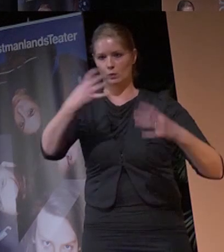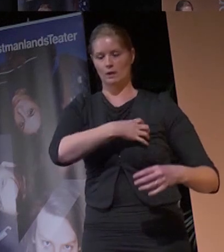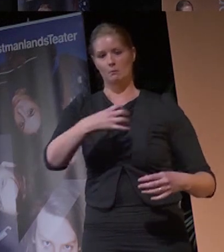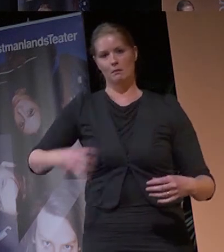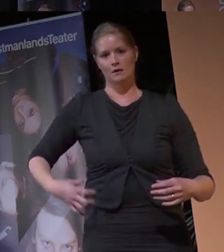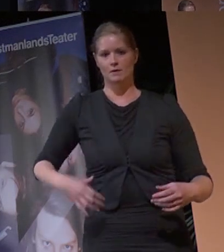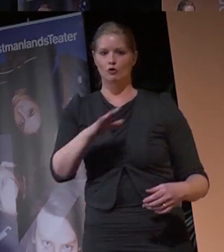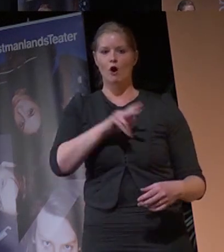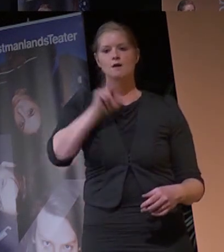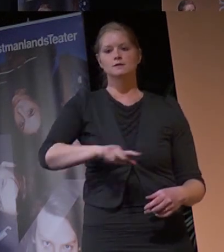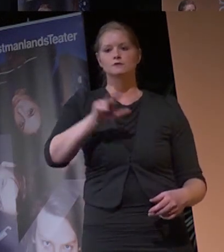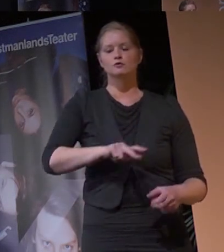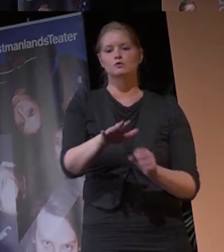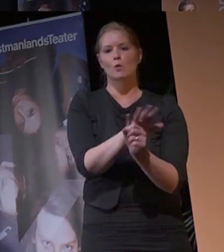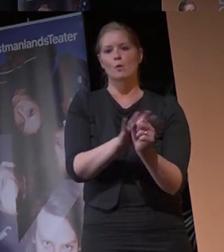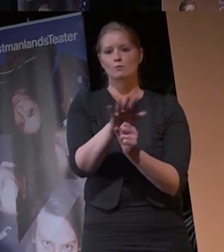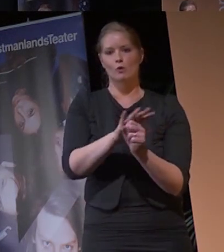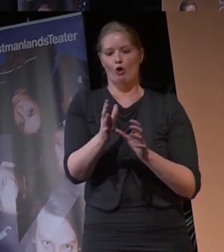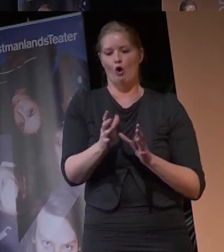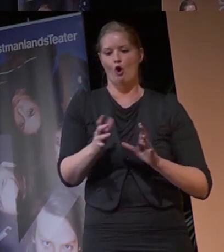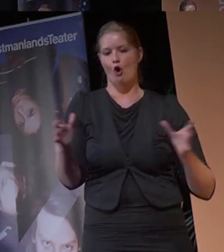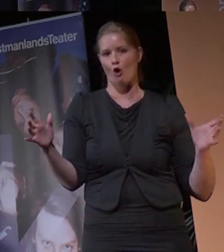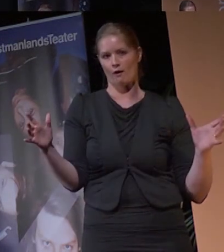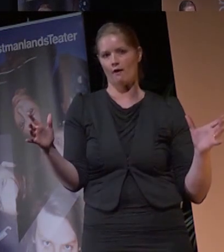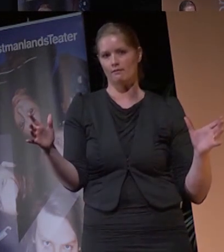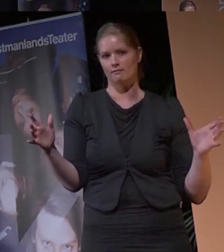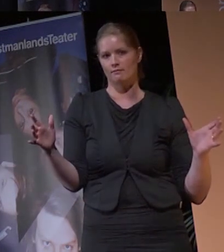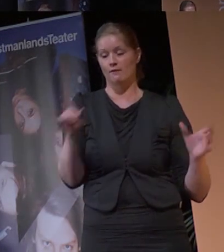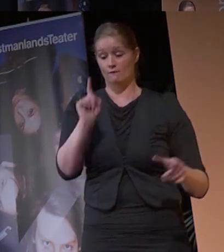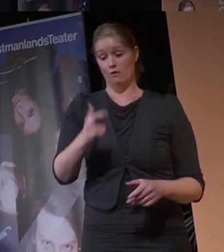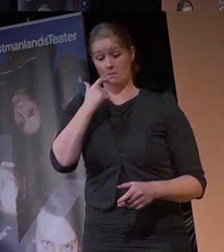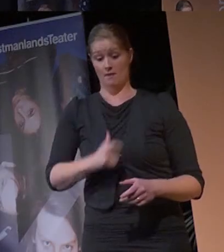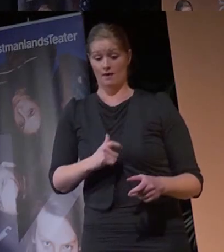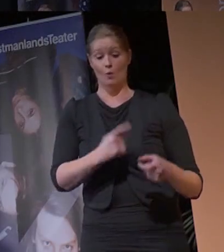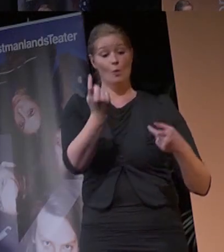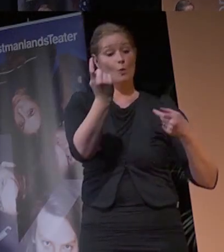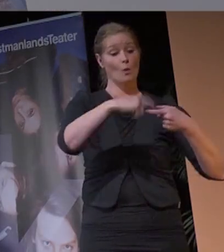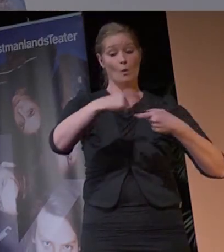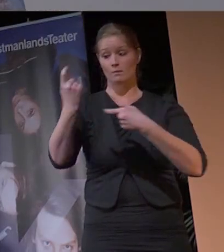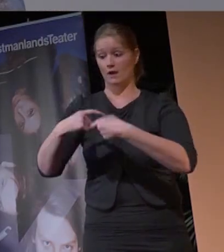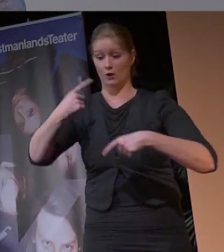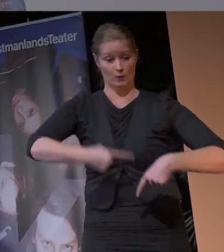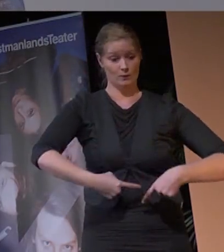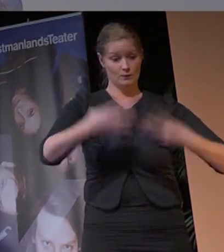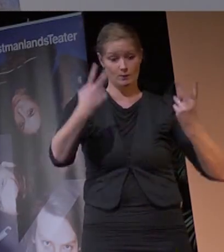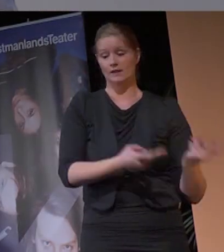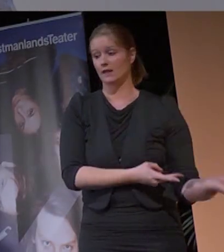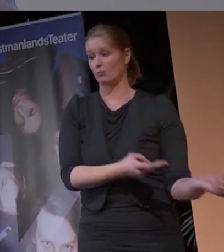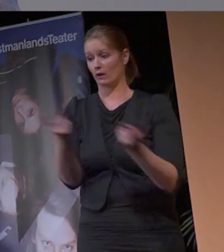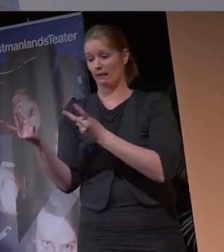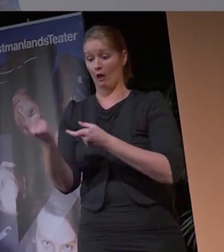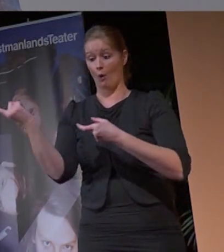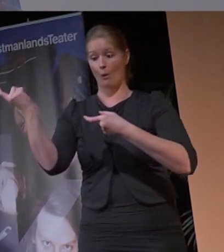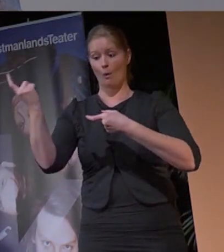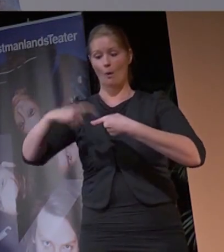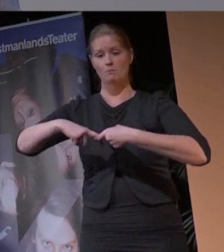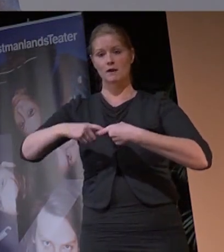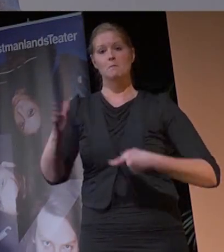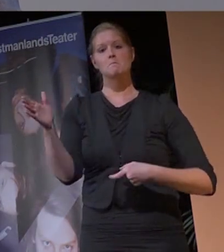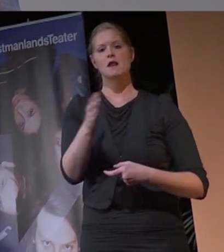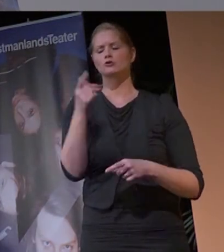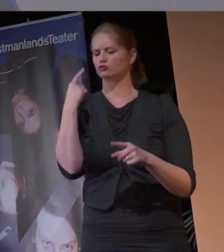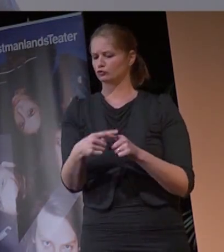kulturdepartementets ansvarsområde vuxit. Och för mig är kopplingarna mellan kultur och demokrati väldigt